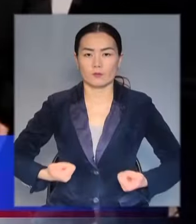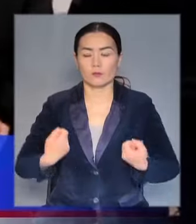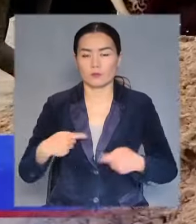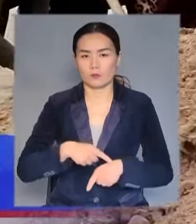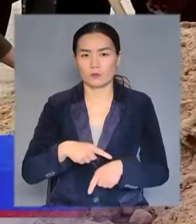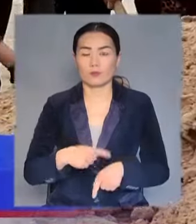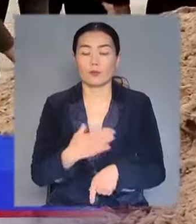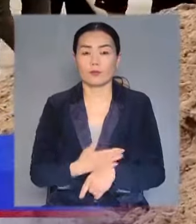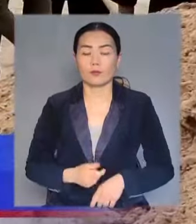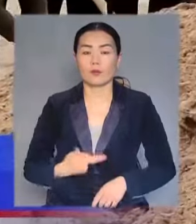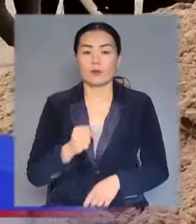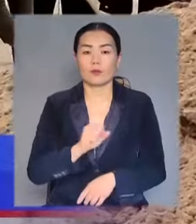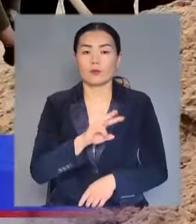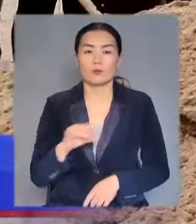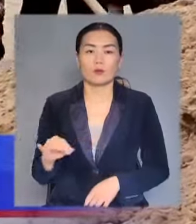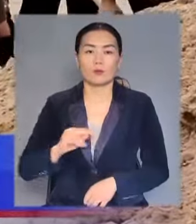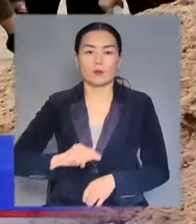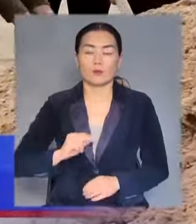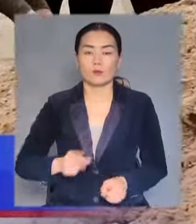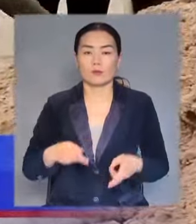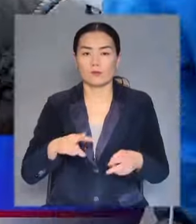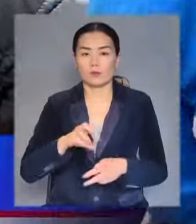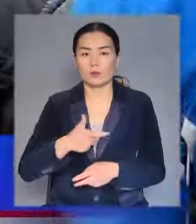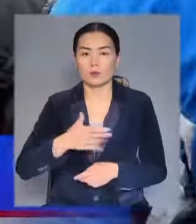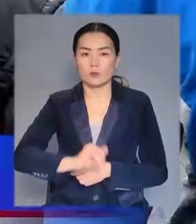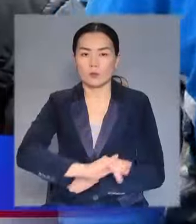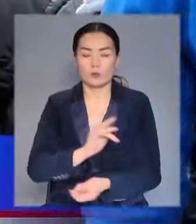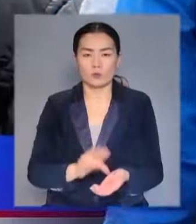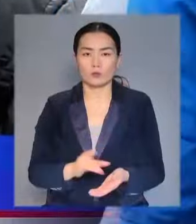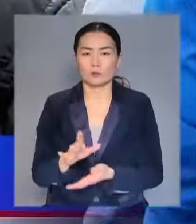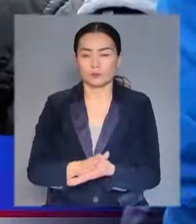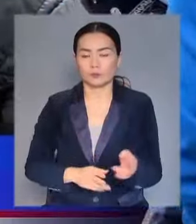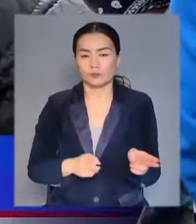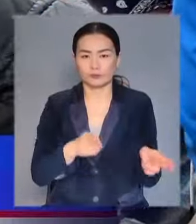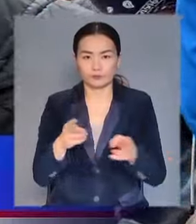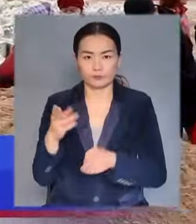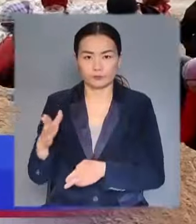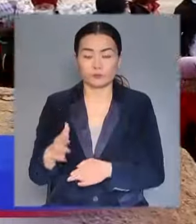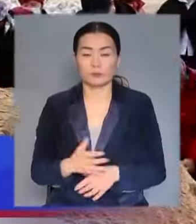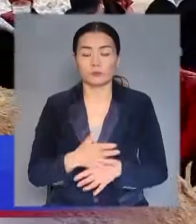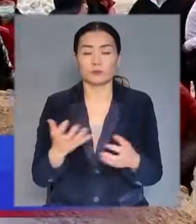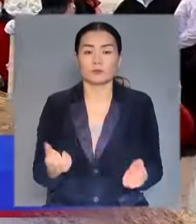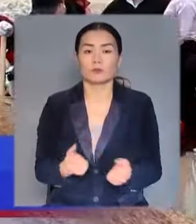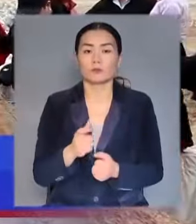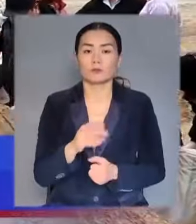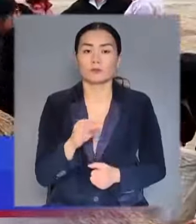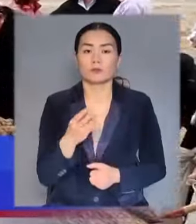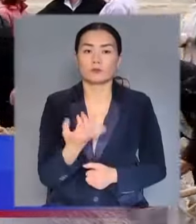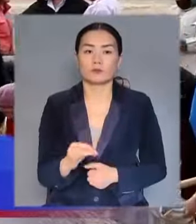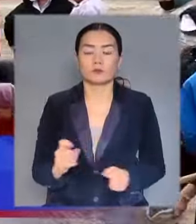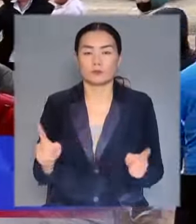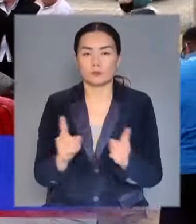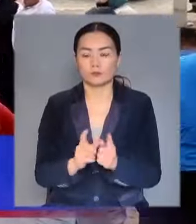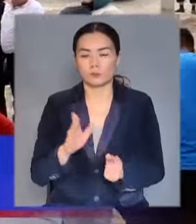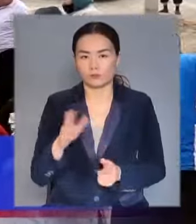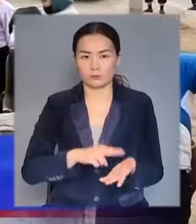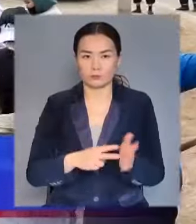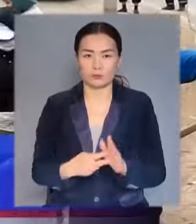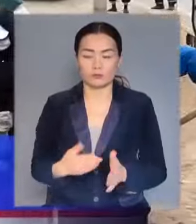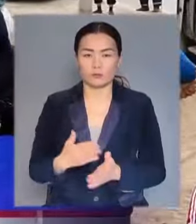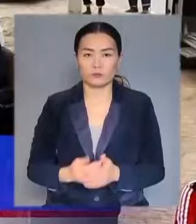тұр. Ғани Бейсенбаев жұмыс сапарын Маңғыстау облысында жалғастырады. Онда ол эвакуацияланған жылойлықтармен